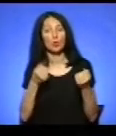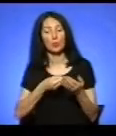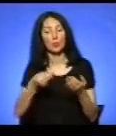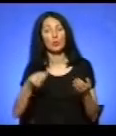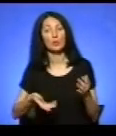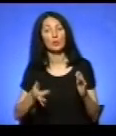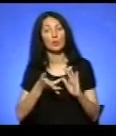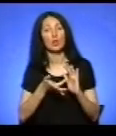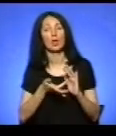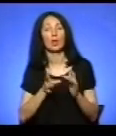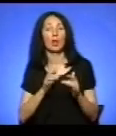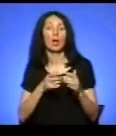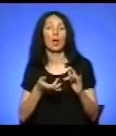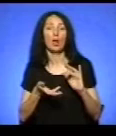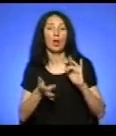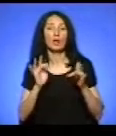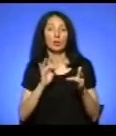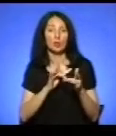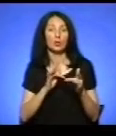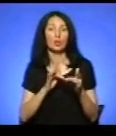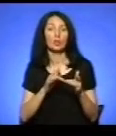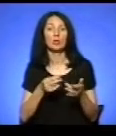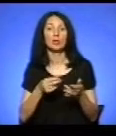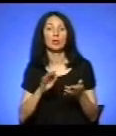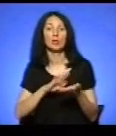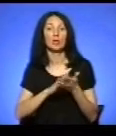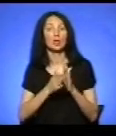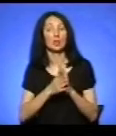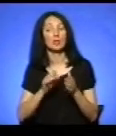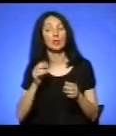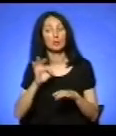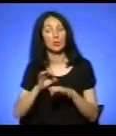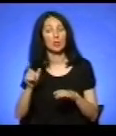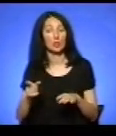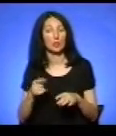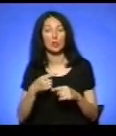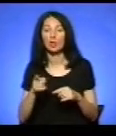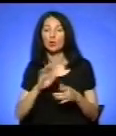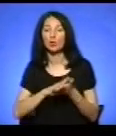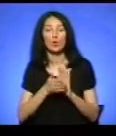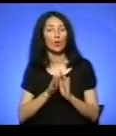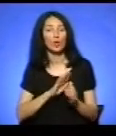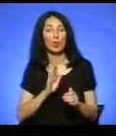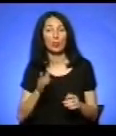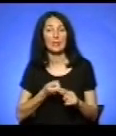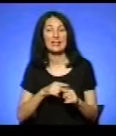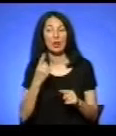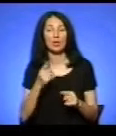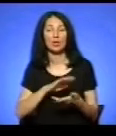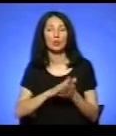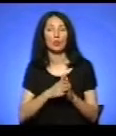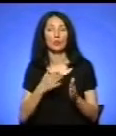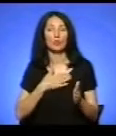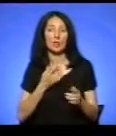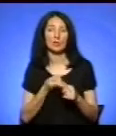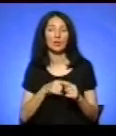електронні декларації з пацієнтами. Інакше договору тобі не бачити. Це одна з умов. Ну, у нас це все було, бо ми давно